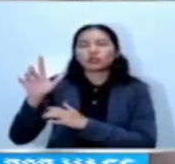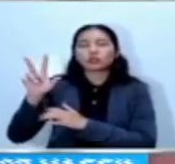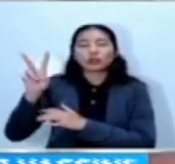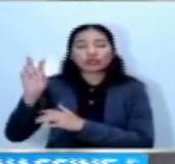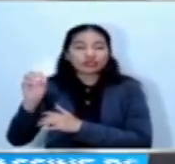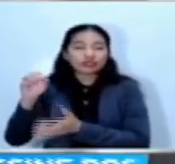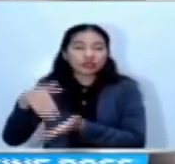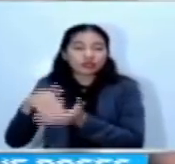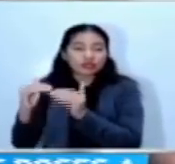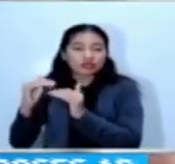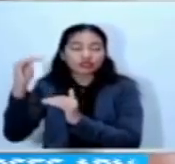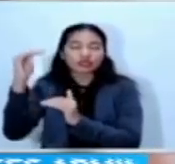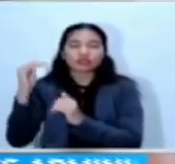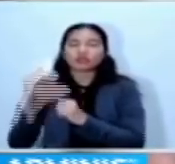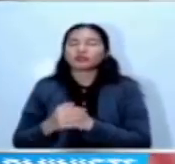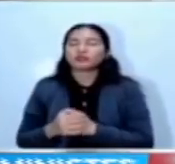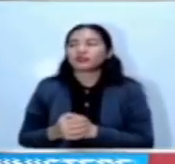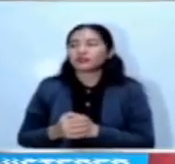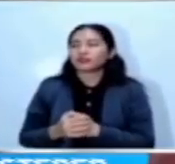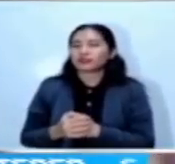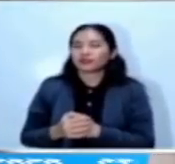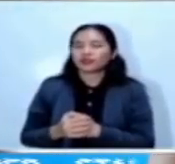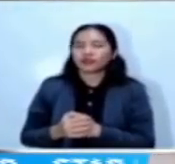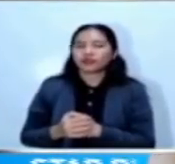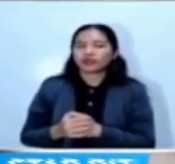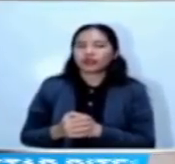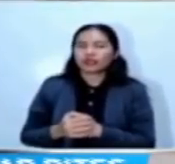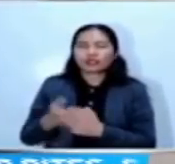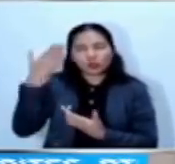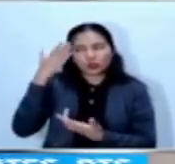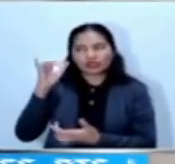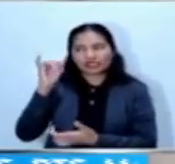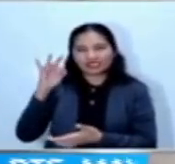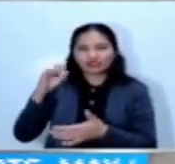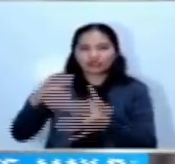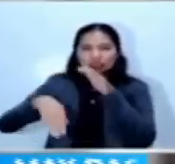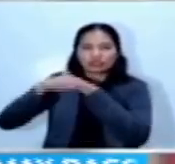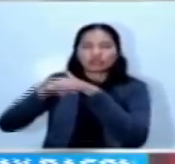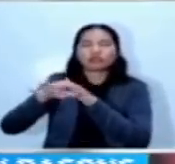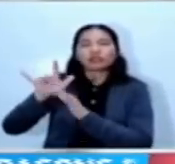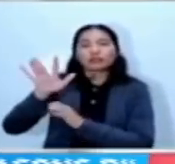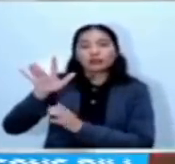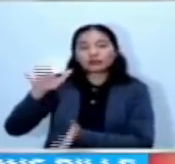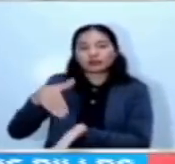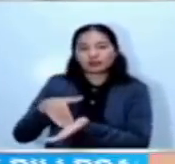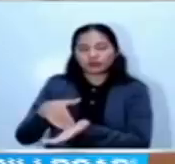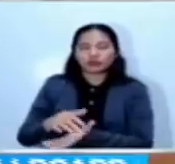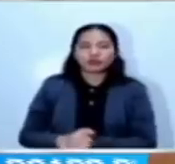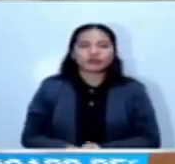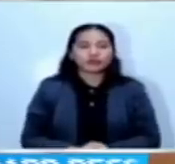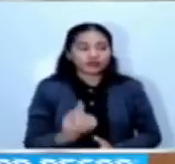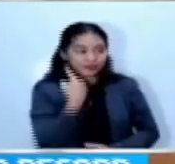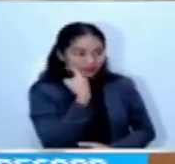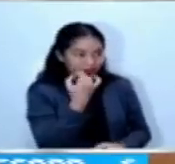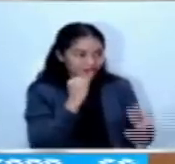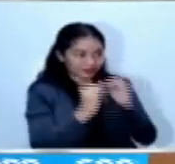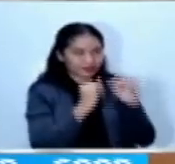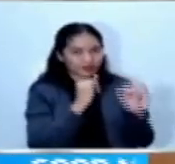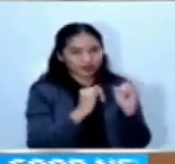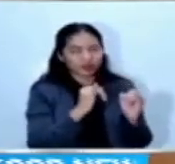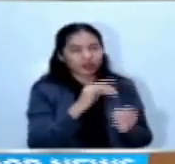natin masasabi kung papalit talaga ng 25,000. Opo. At kanina nga po, nabanggit nyo rin sa Super Radio DZBB na